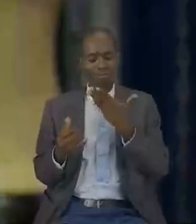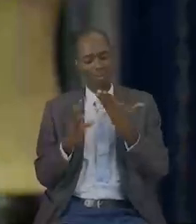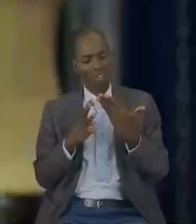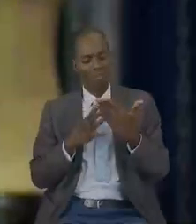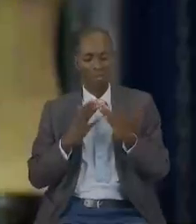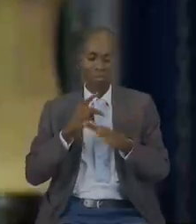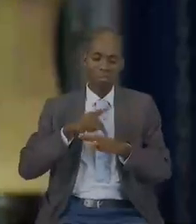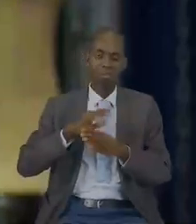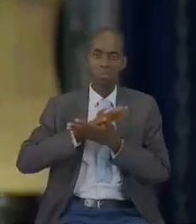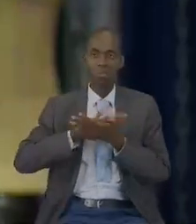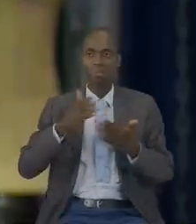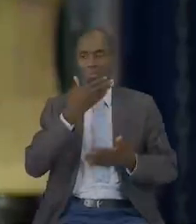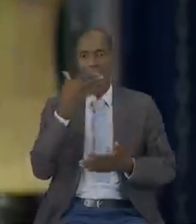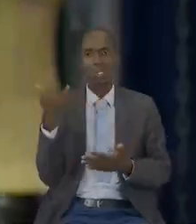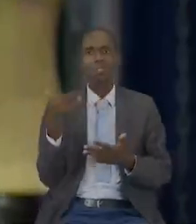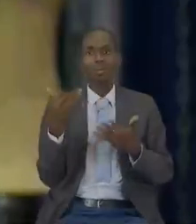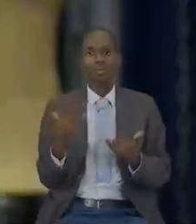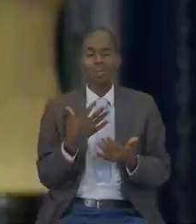tourne derrière, regarde partout.